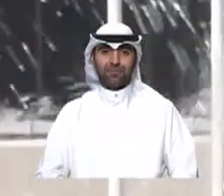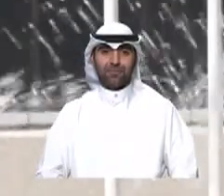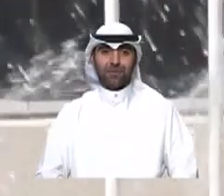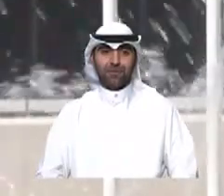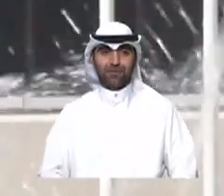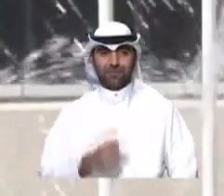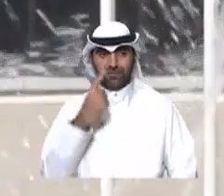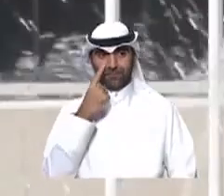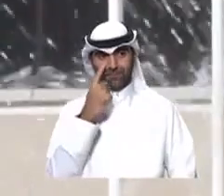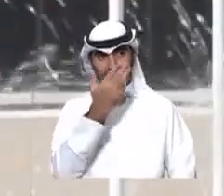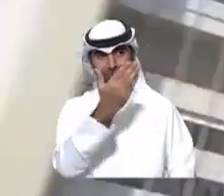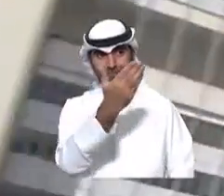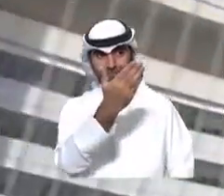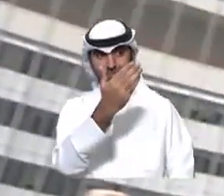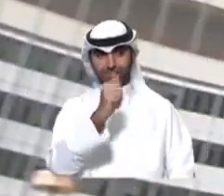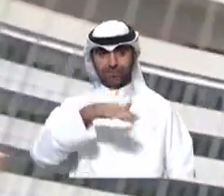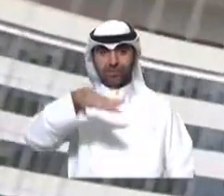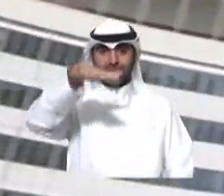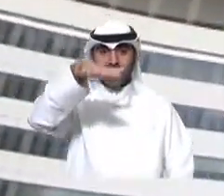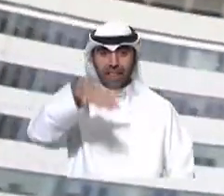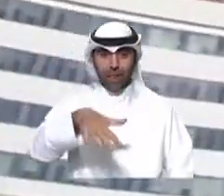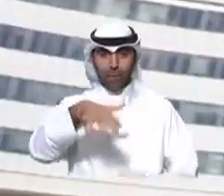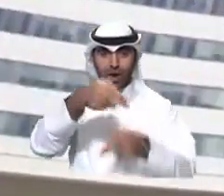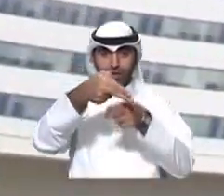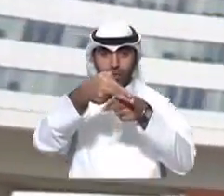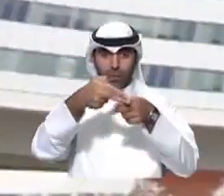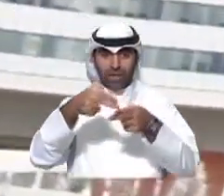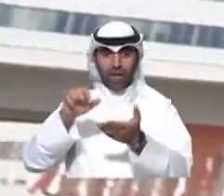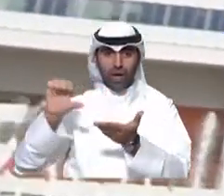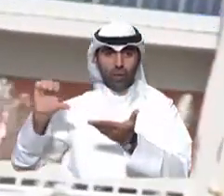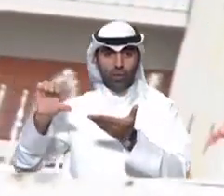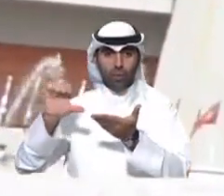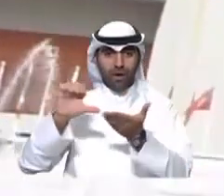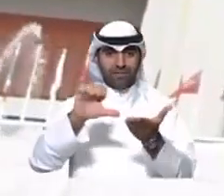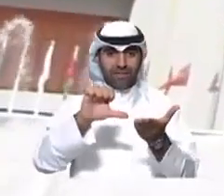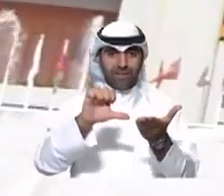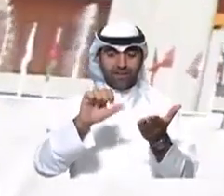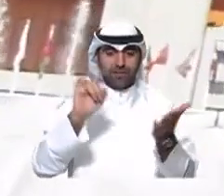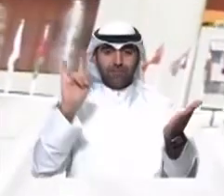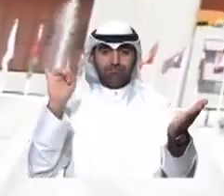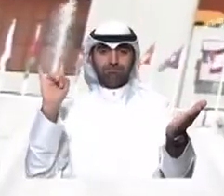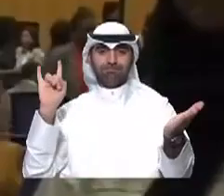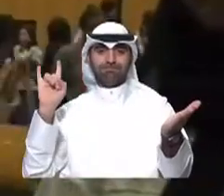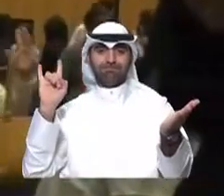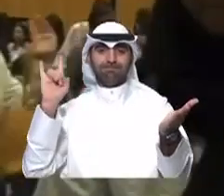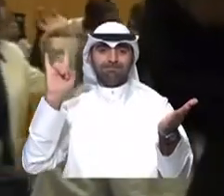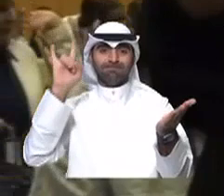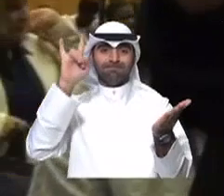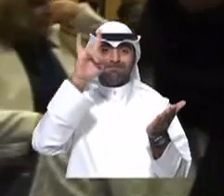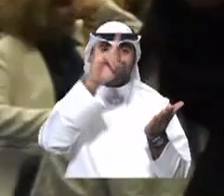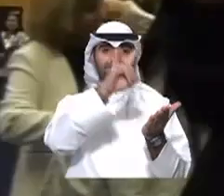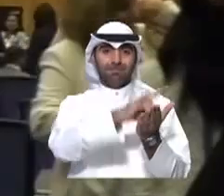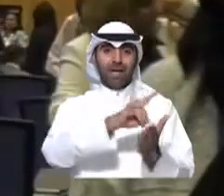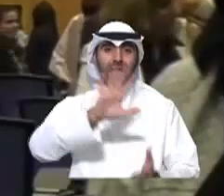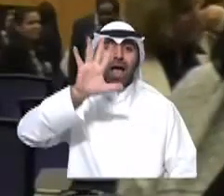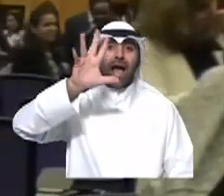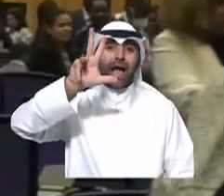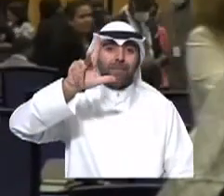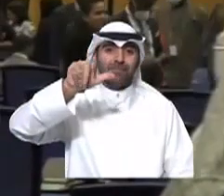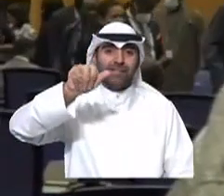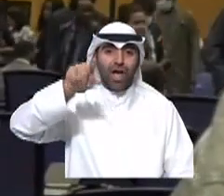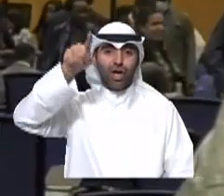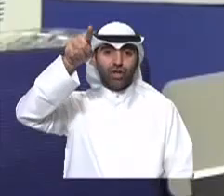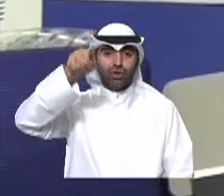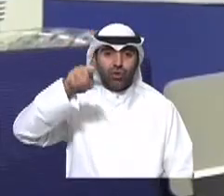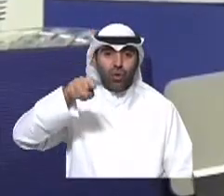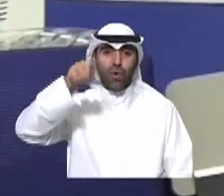تشارك دولة الكويت بوفد من الهيئة العامة لمكافحة الفساد على امتداد 5 أيام متواصلة في